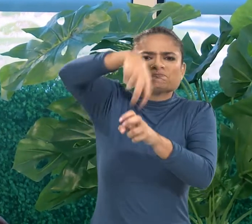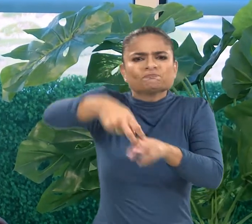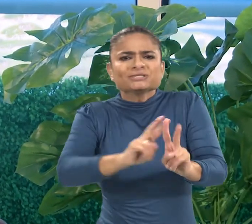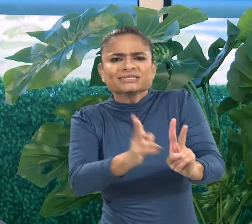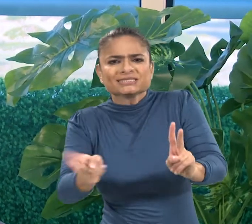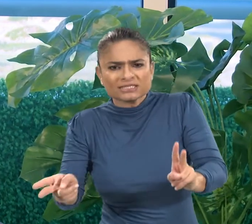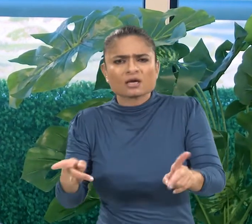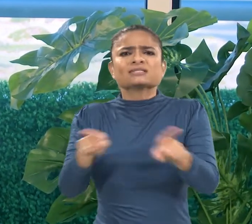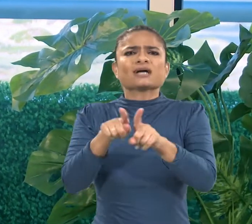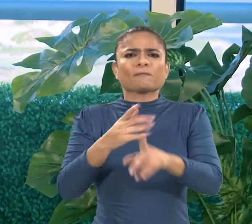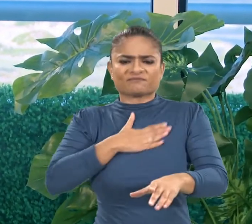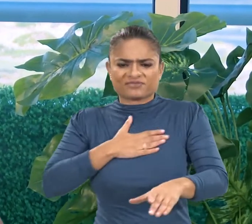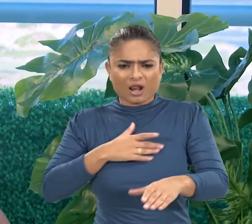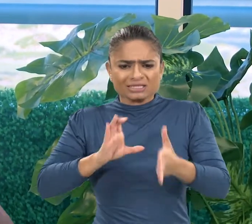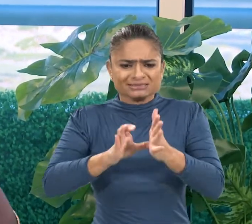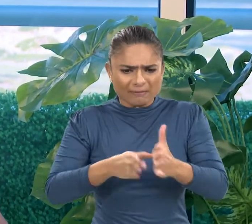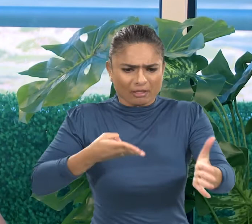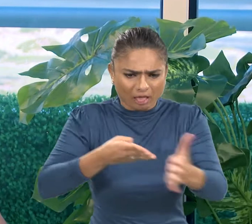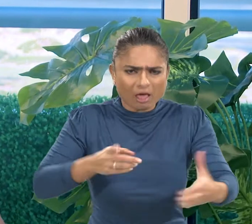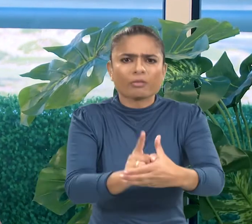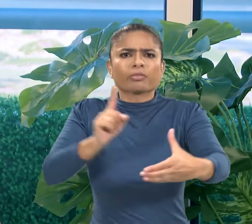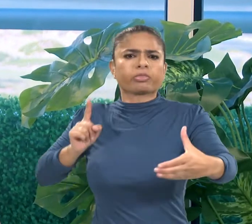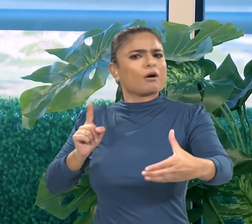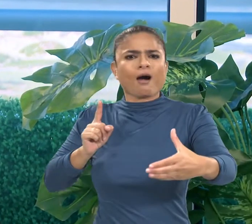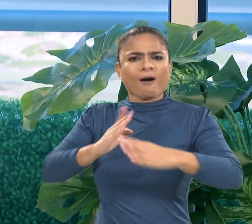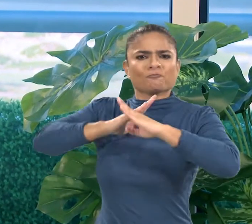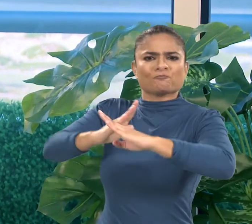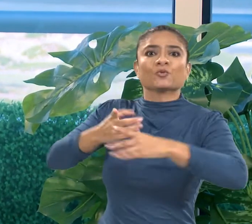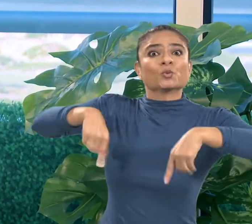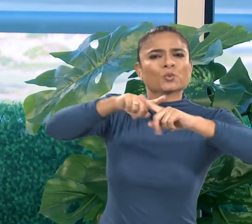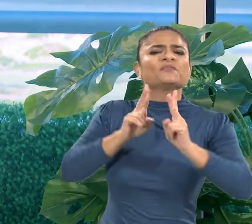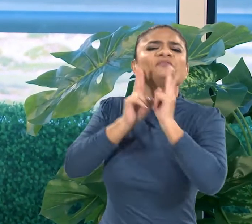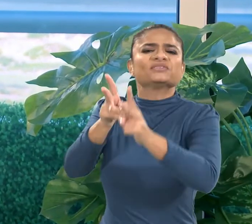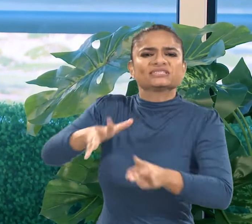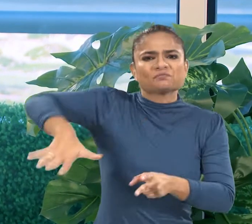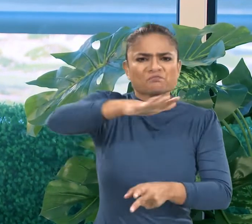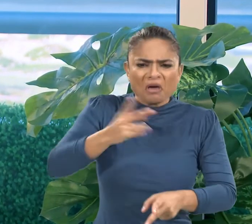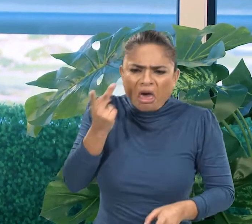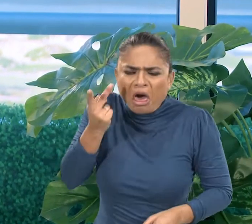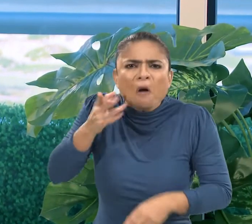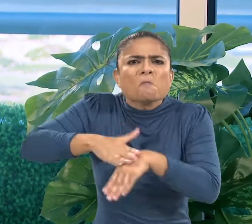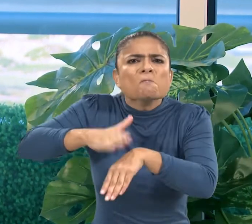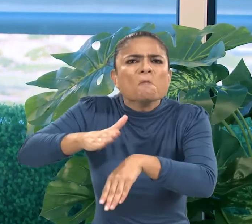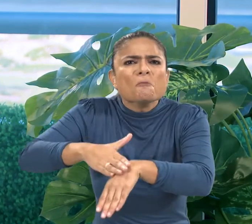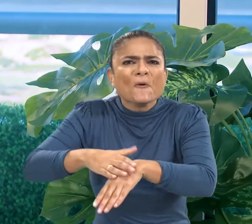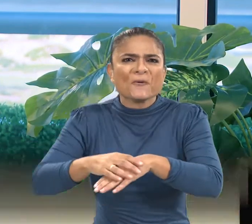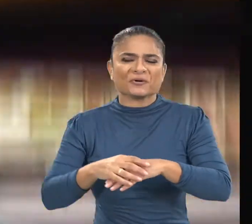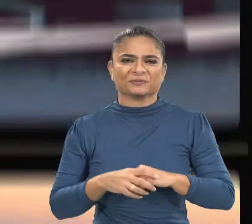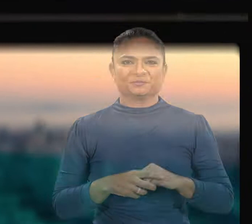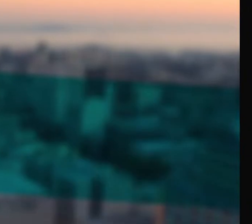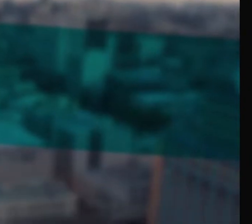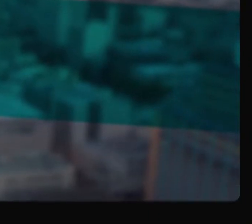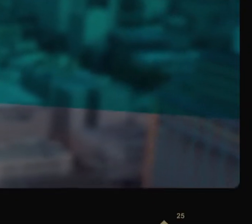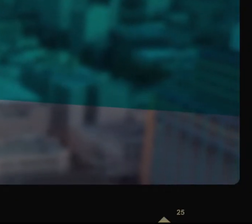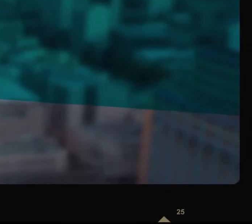aktiwiteite deel te neem, eerder as om van die kantlyn af dop te hou. Ons gaan rondspeel hier in Kaapstad om meer uit te vind.